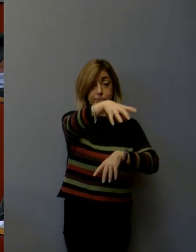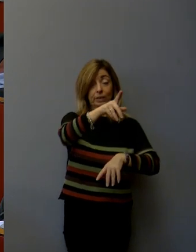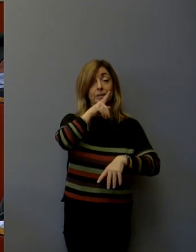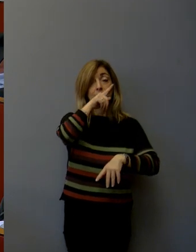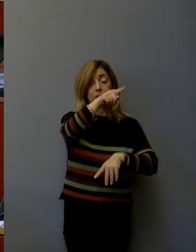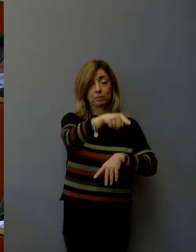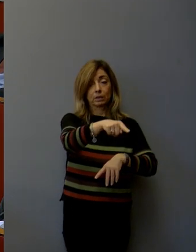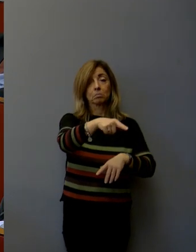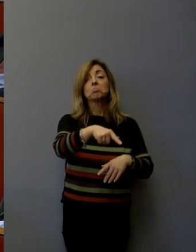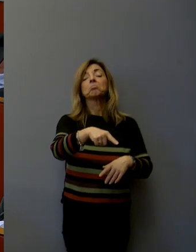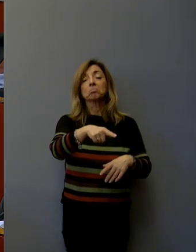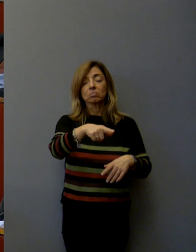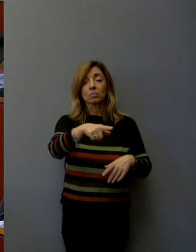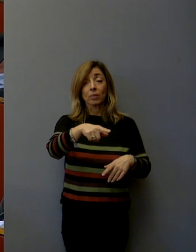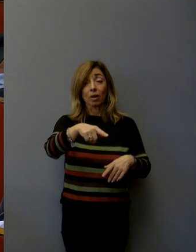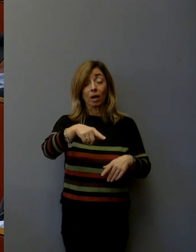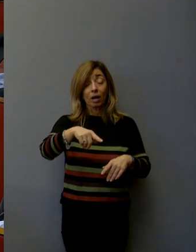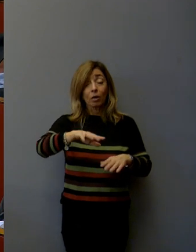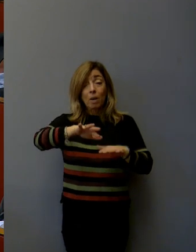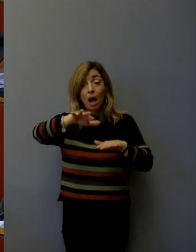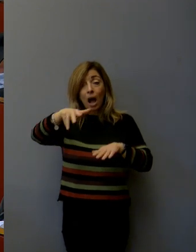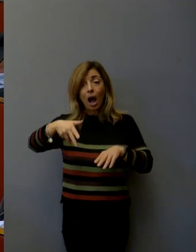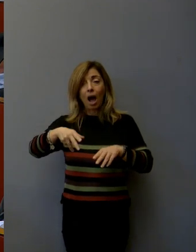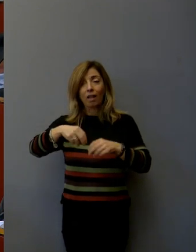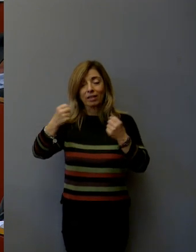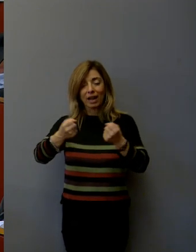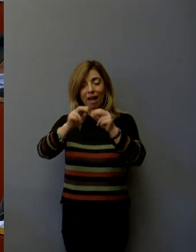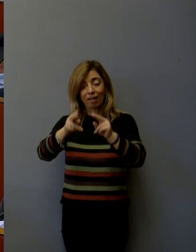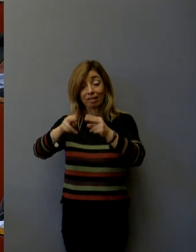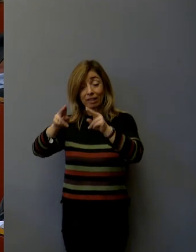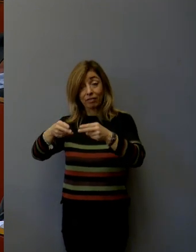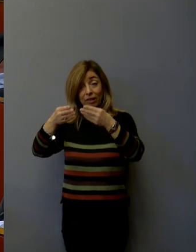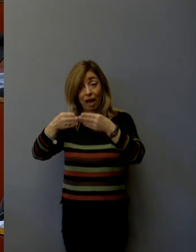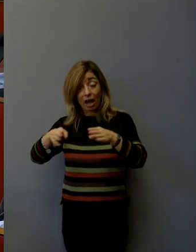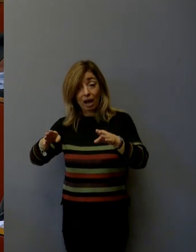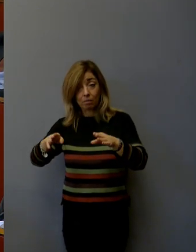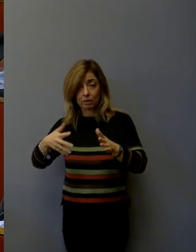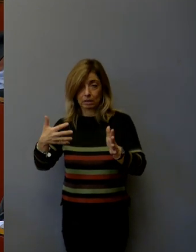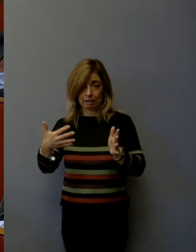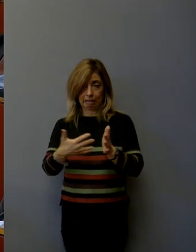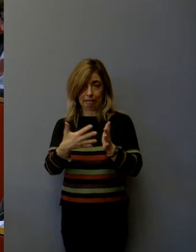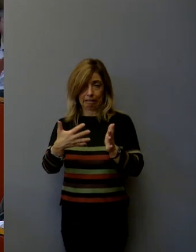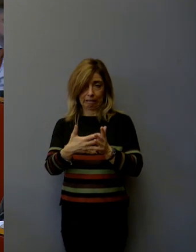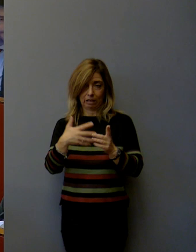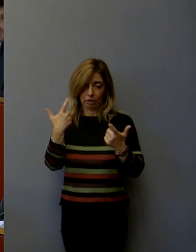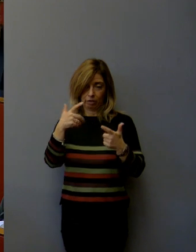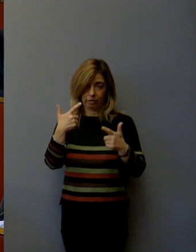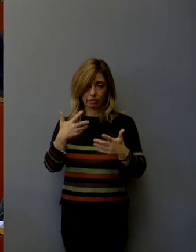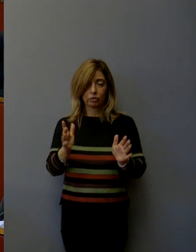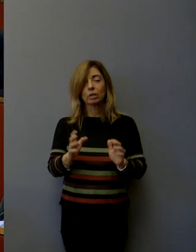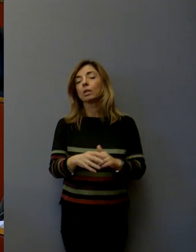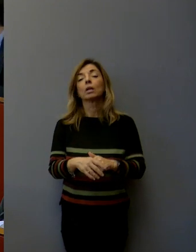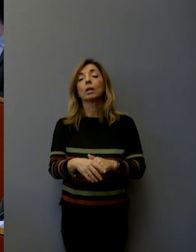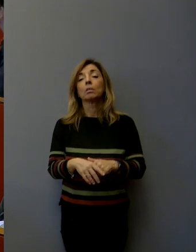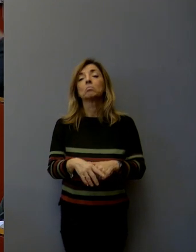nuova attività è difficile però perché sarà già satura ma facciamo finta che non